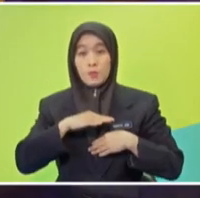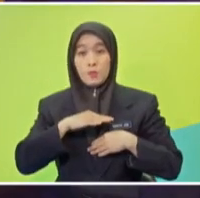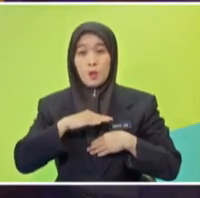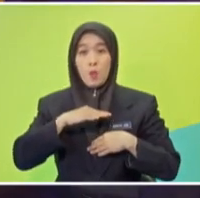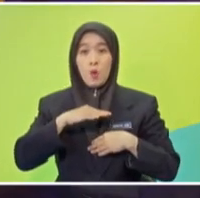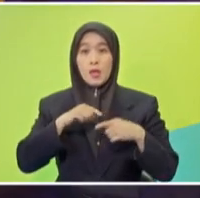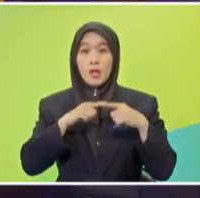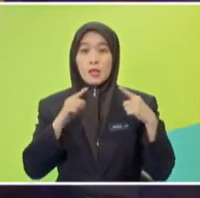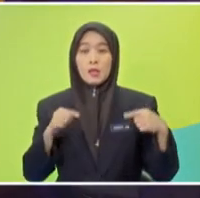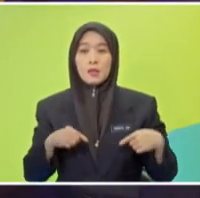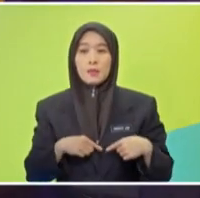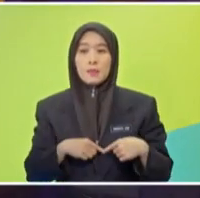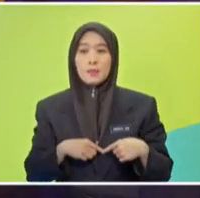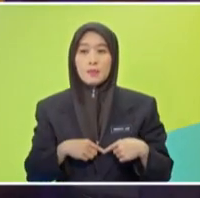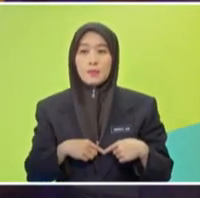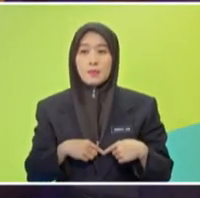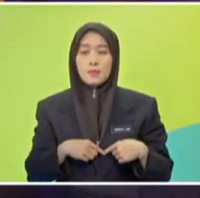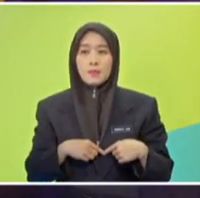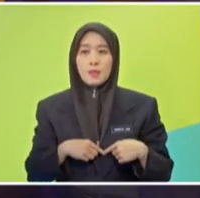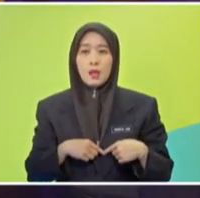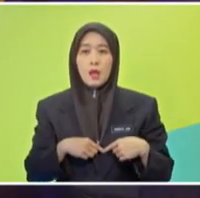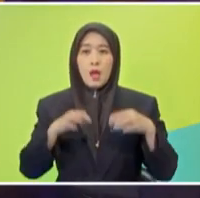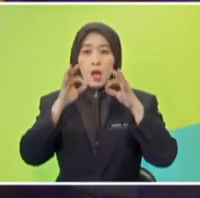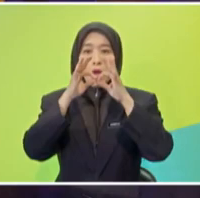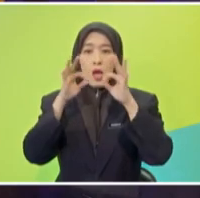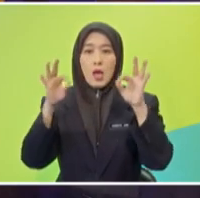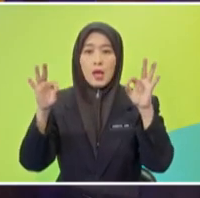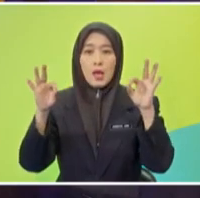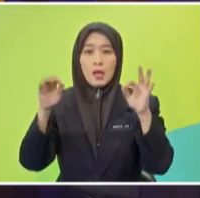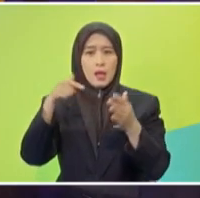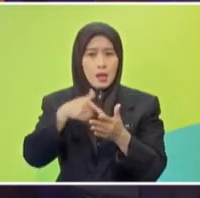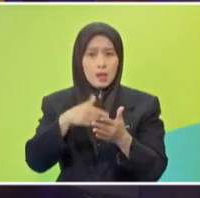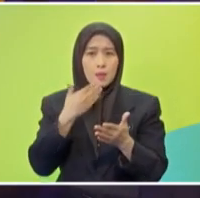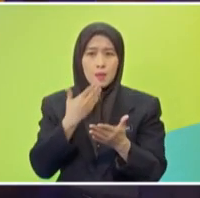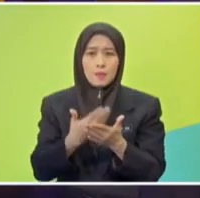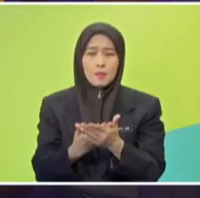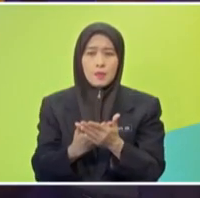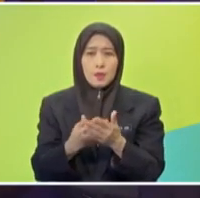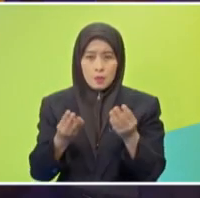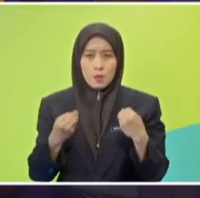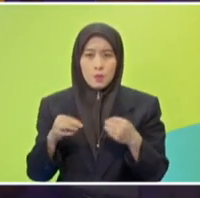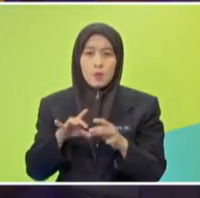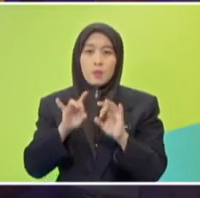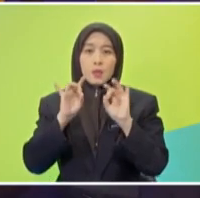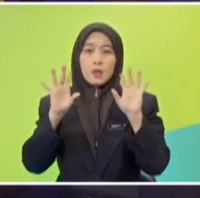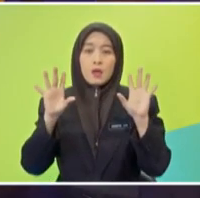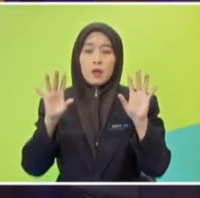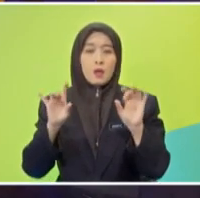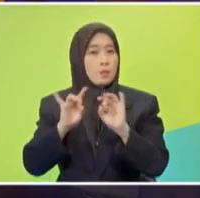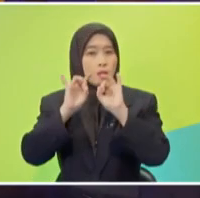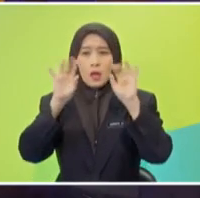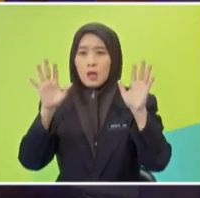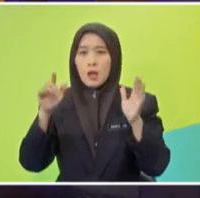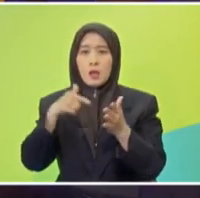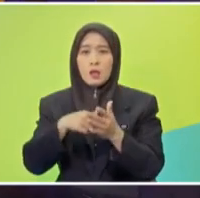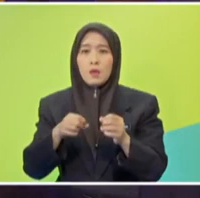diminatinya Ah Ayo lagi baik boleh tak minta nah bintang banyak lagi tak banyak lagi banyak